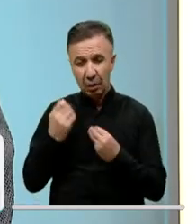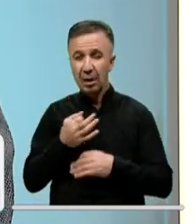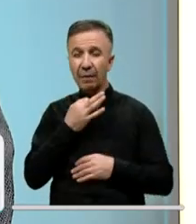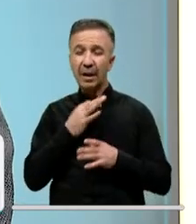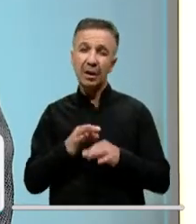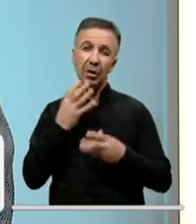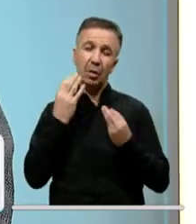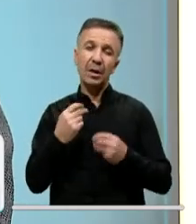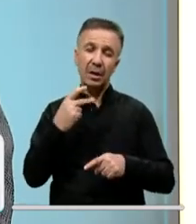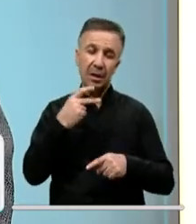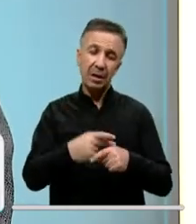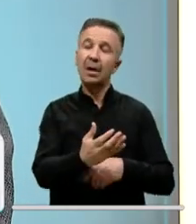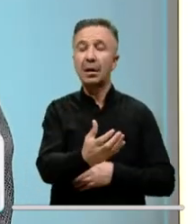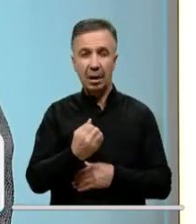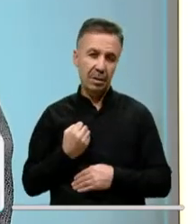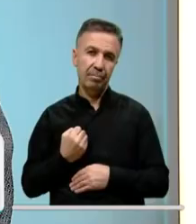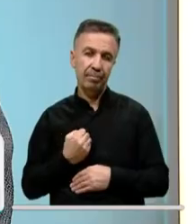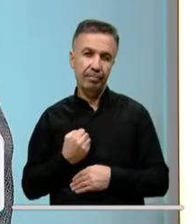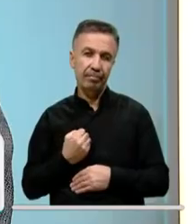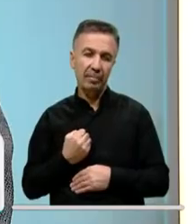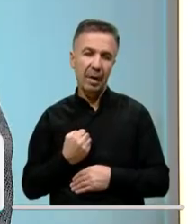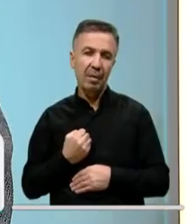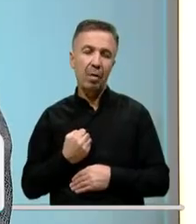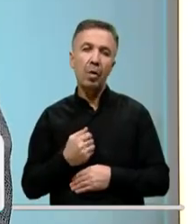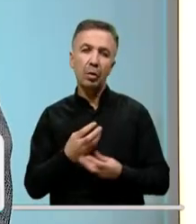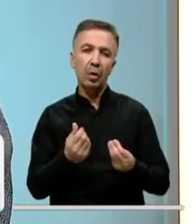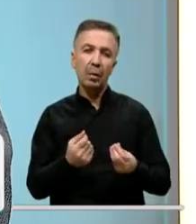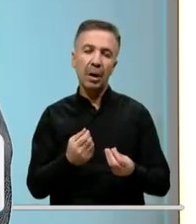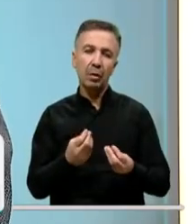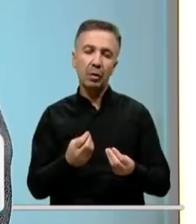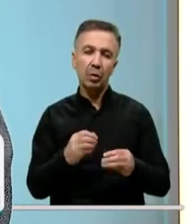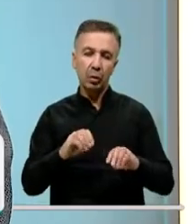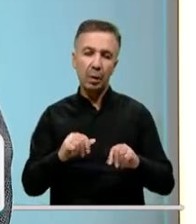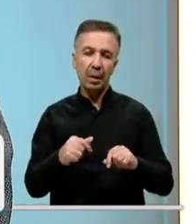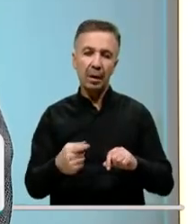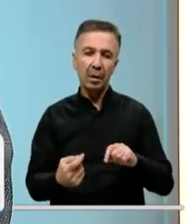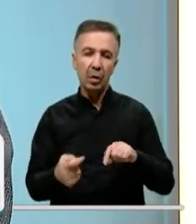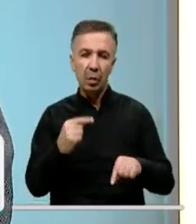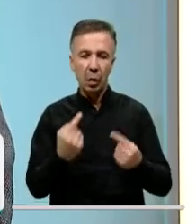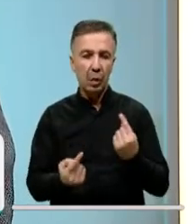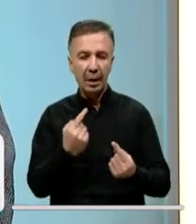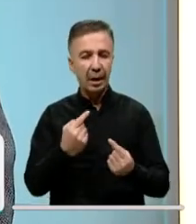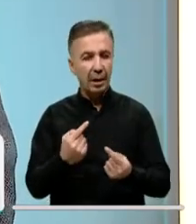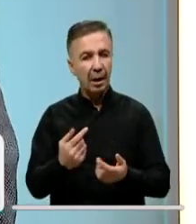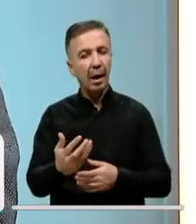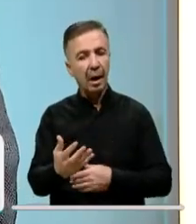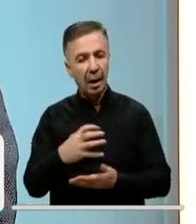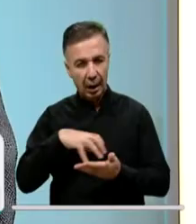ki o zekatı alabilsin veya öşürü alabilsin. Ondan dolayı devletin